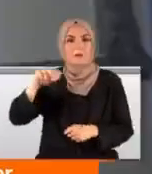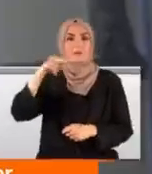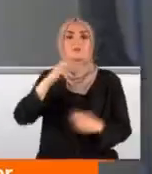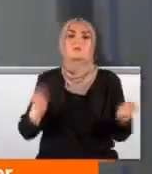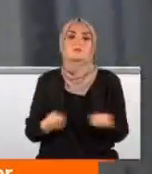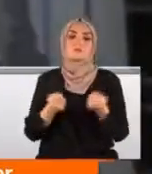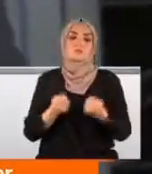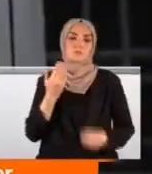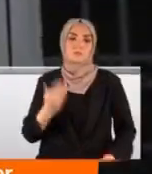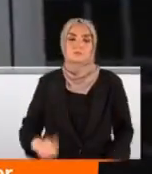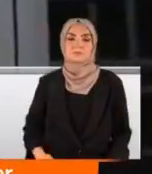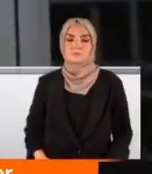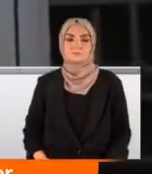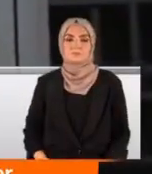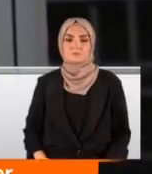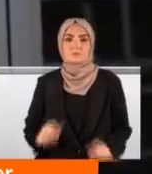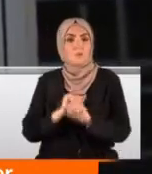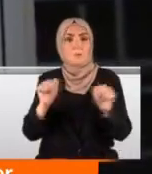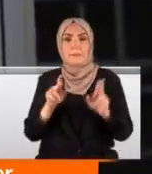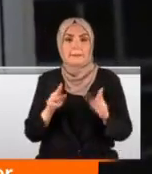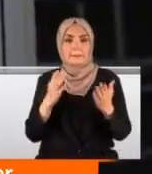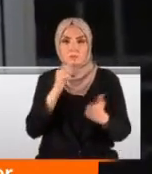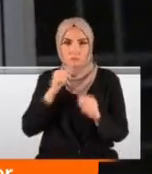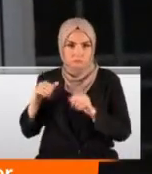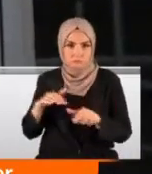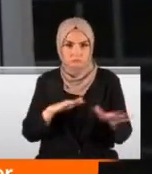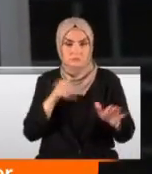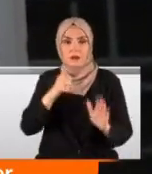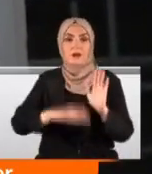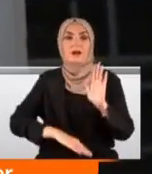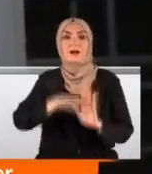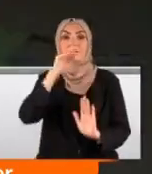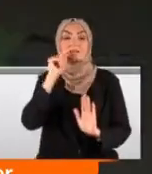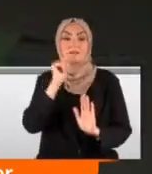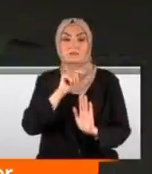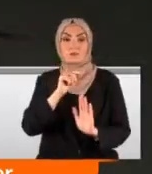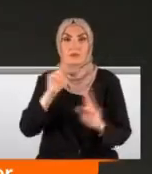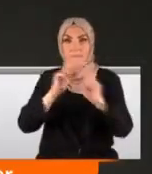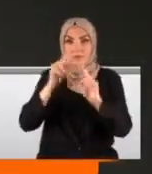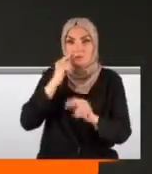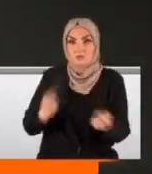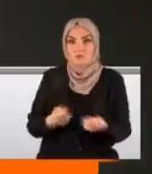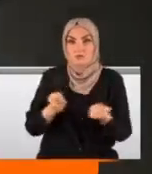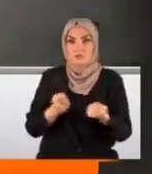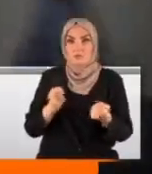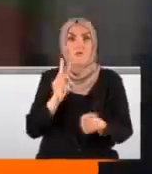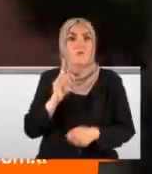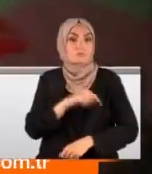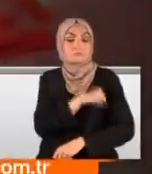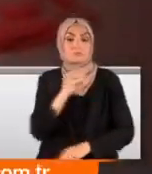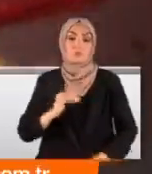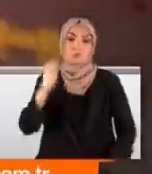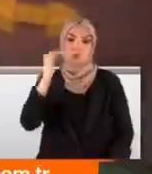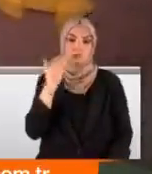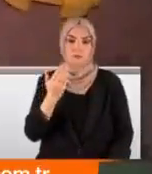çalışıyor. Saatli bomba gibi su basıyor. Asansör elektrikle çalıştığı için yüksek voltajlı elektrik bunlar. Burası da çocukların oyun alanı. Daha doğrusu